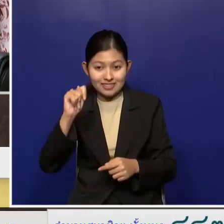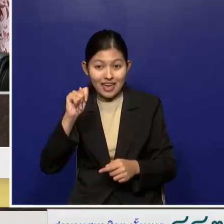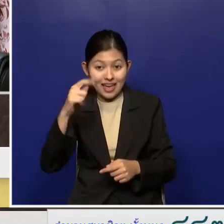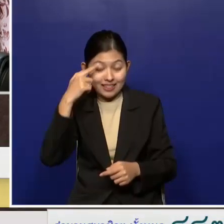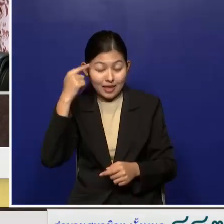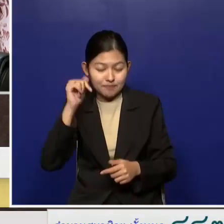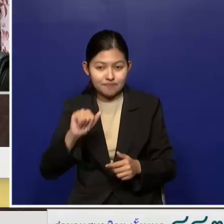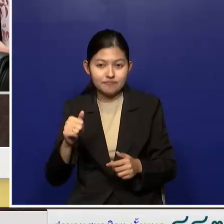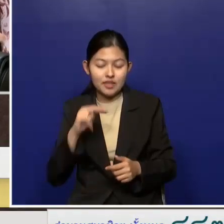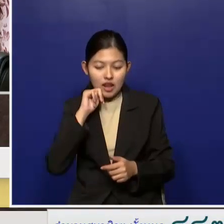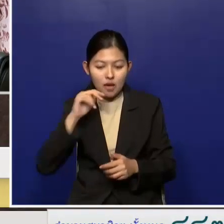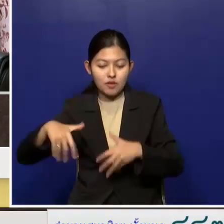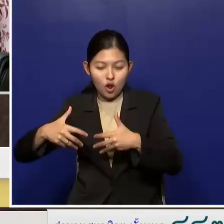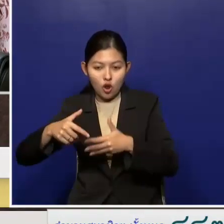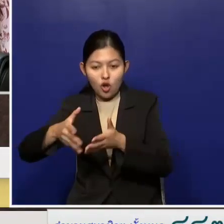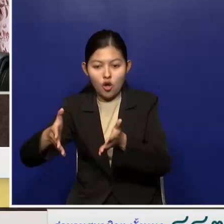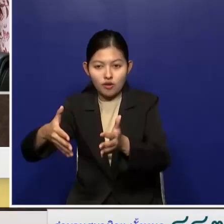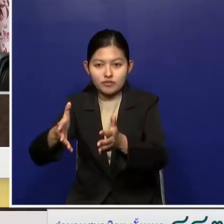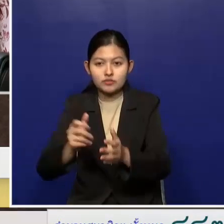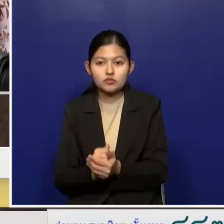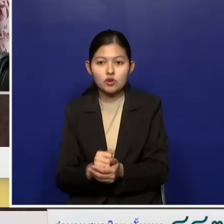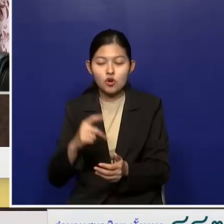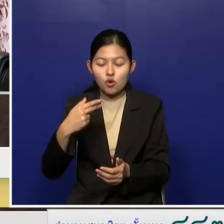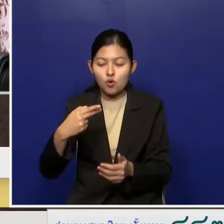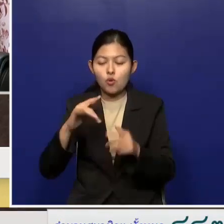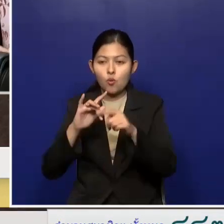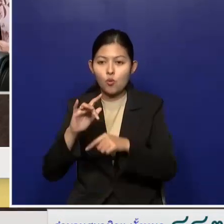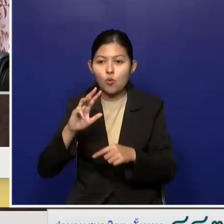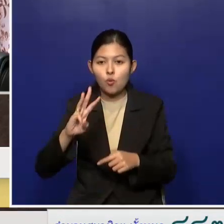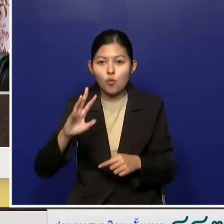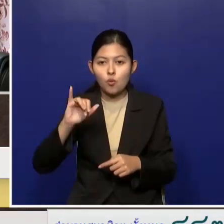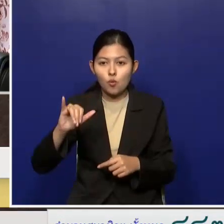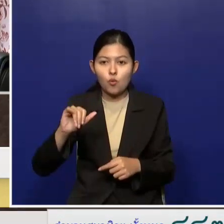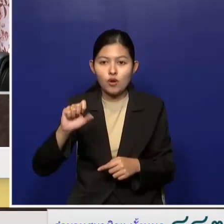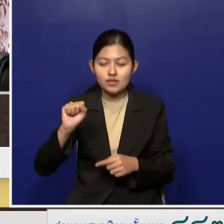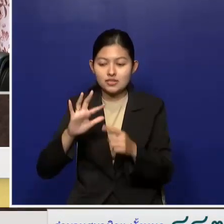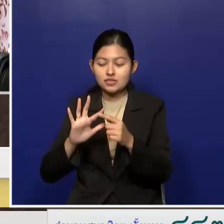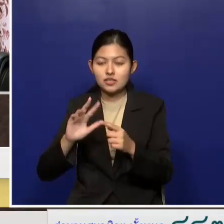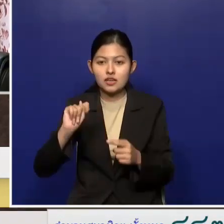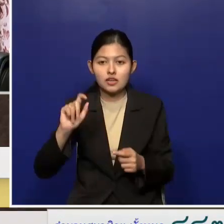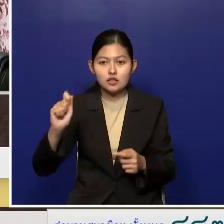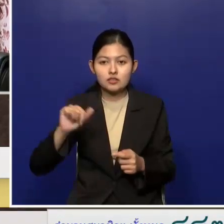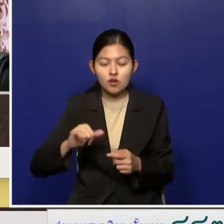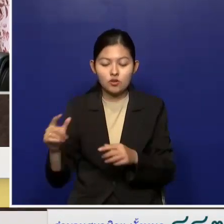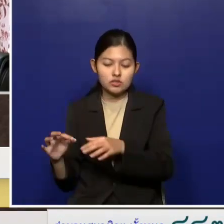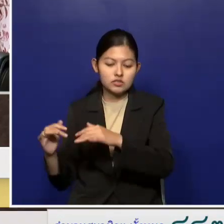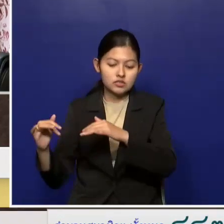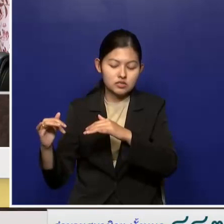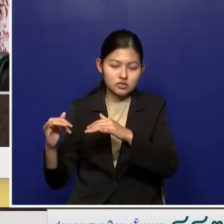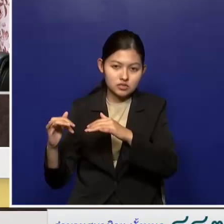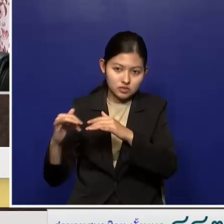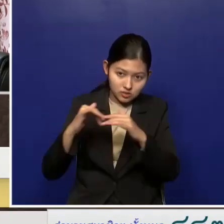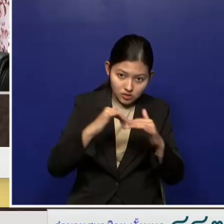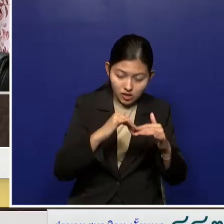ำร้อนและอ่างเก็บน้ำห้วยสตอที่อยู่ในอำเภอขลุงซึ่งเชื่อมต่อกับทางเขตของท่านส.ส.ศักดินั